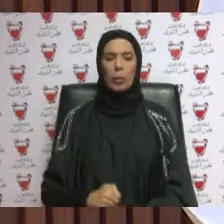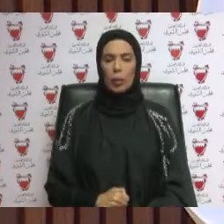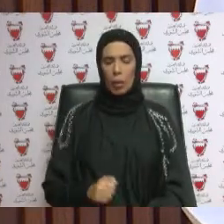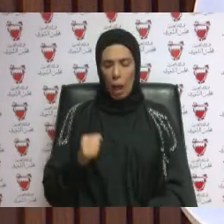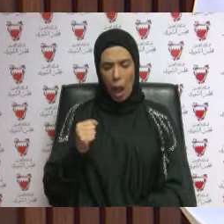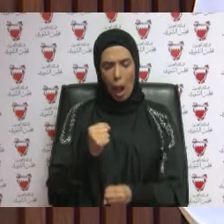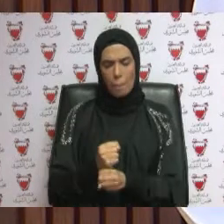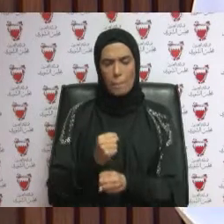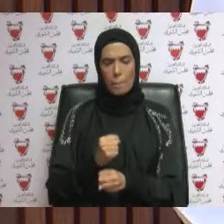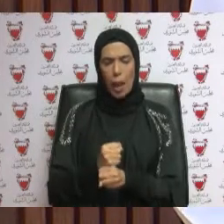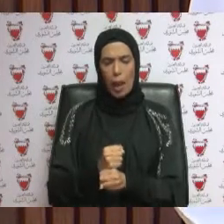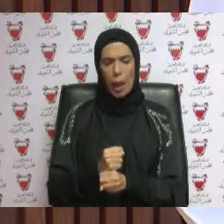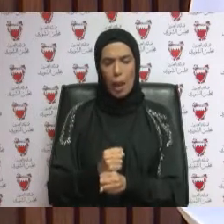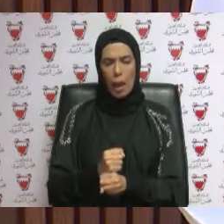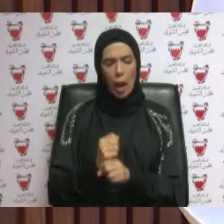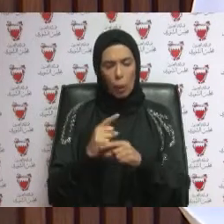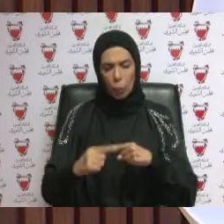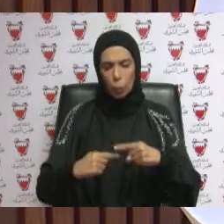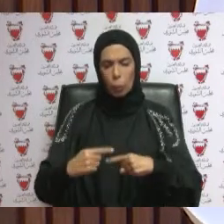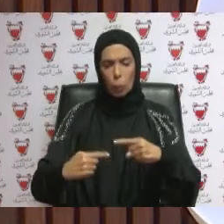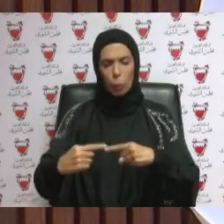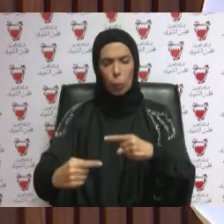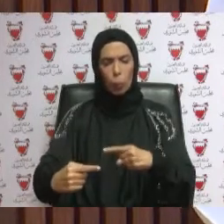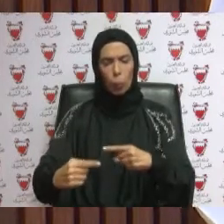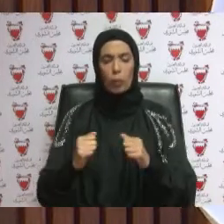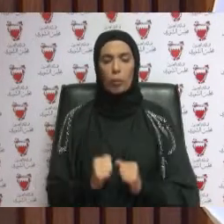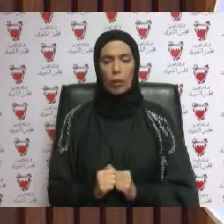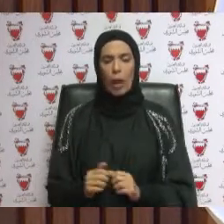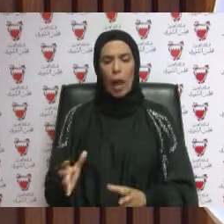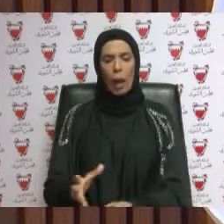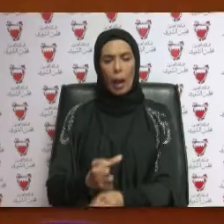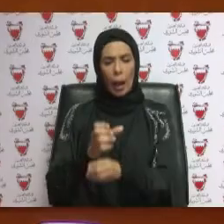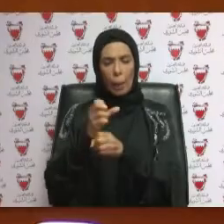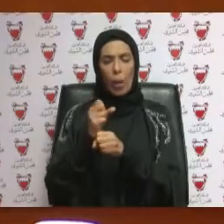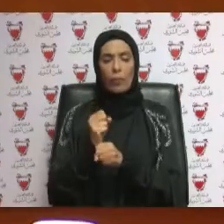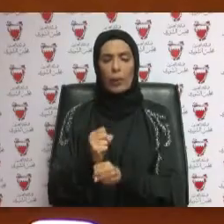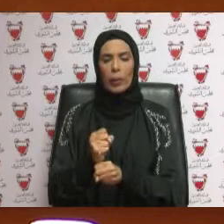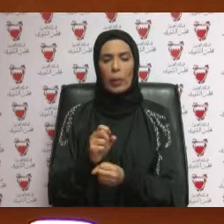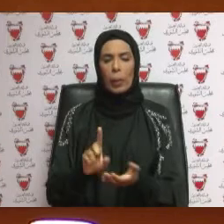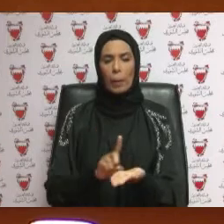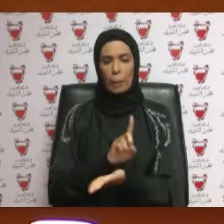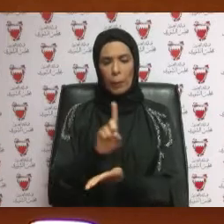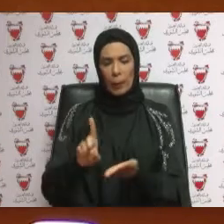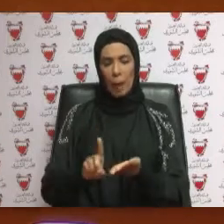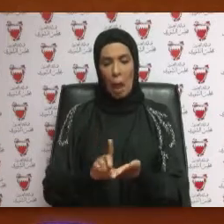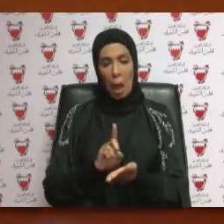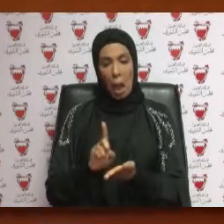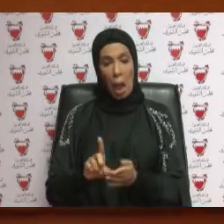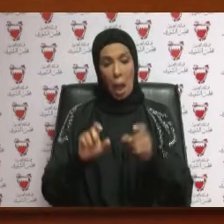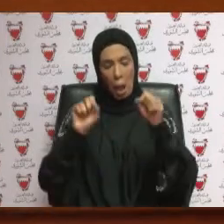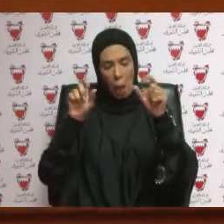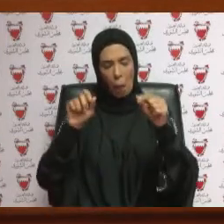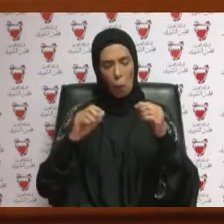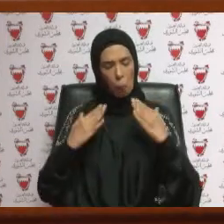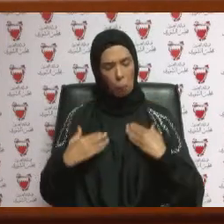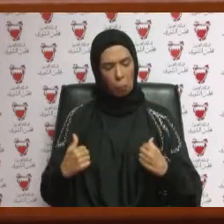تقوم بكل أمانة في المحافظة على بيئة صحية